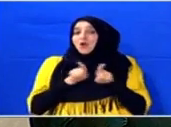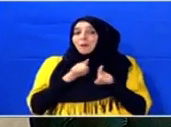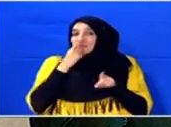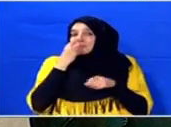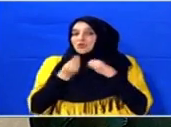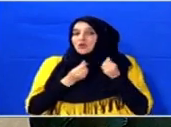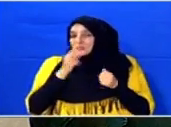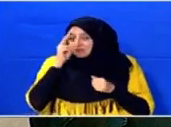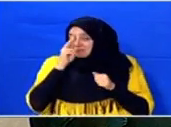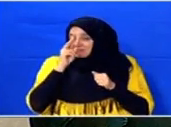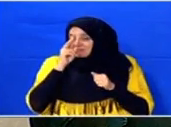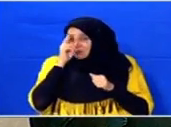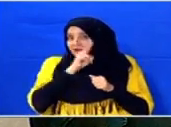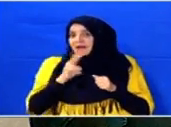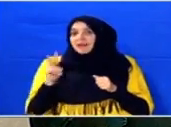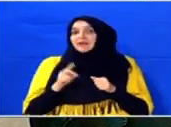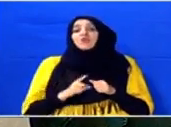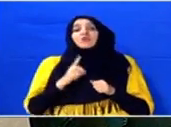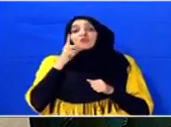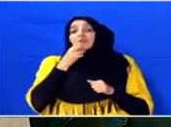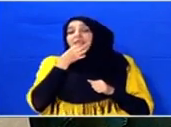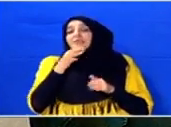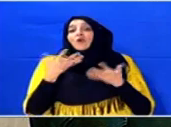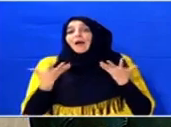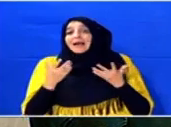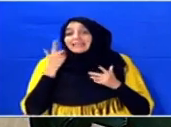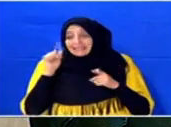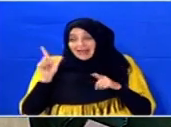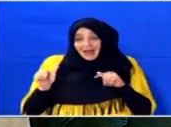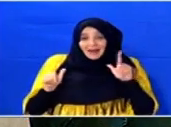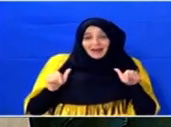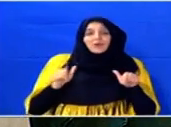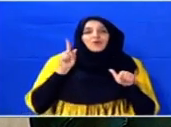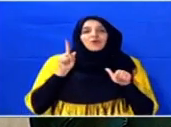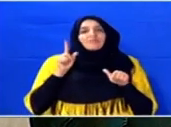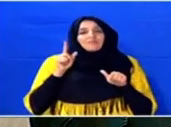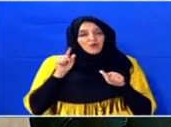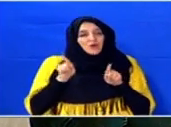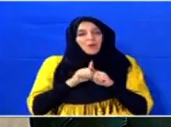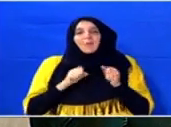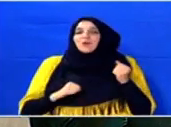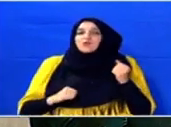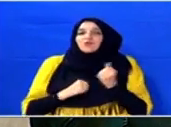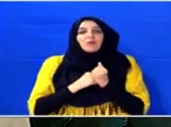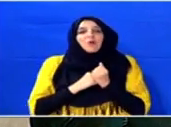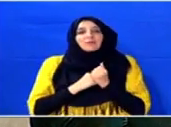ربنا قال يوفق الله بينهما ربنا قال حكما